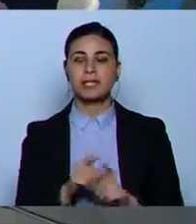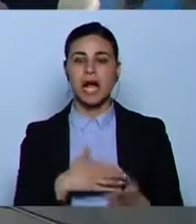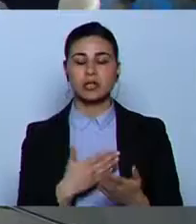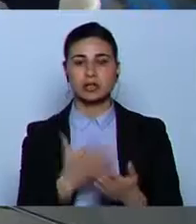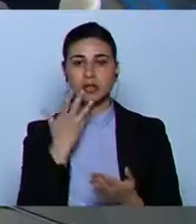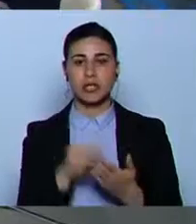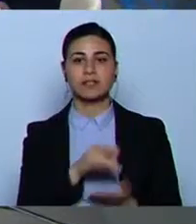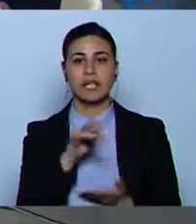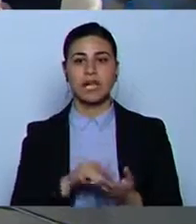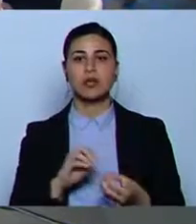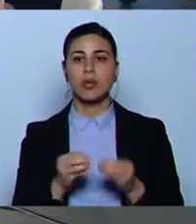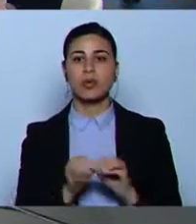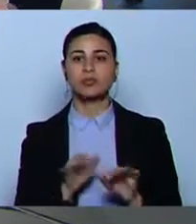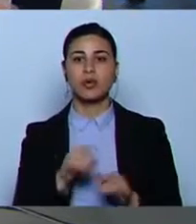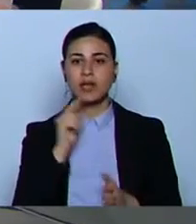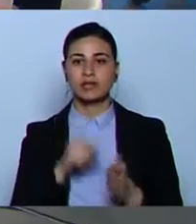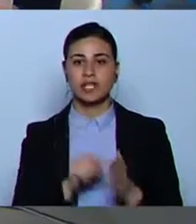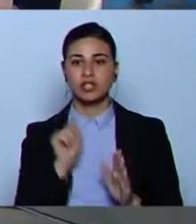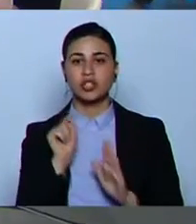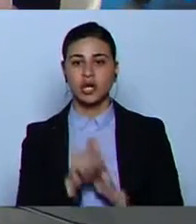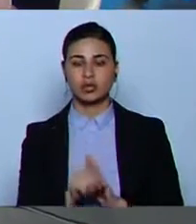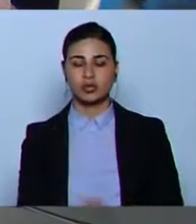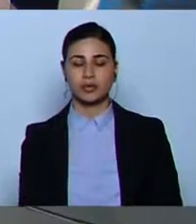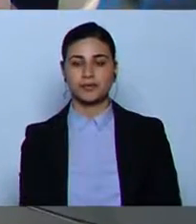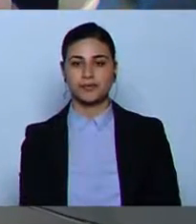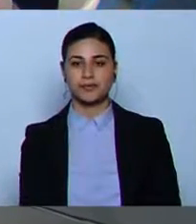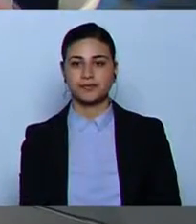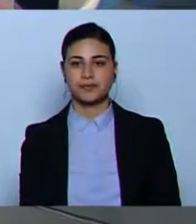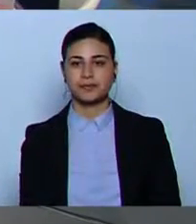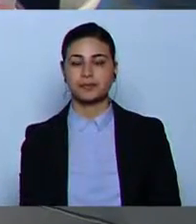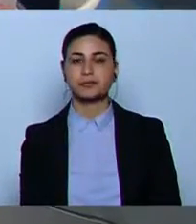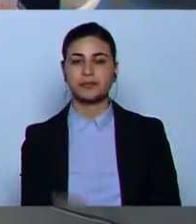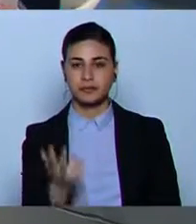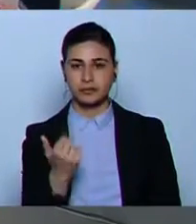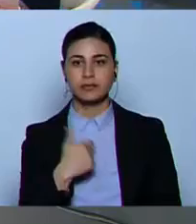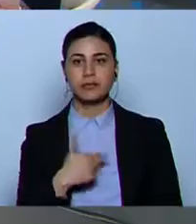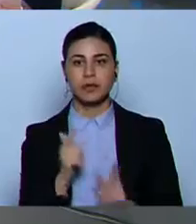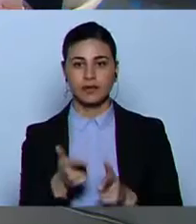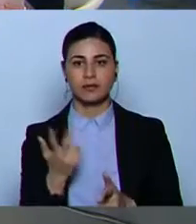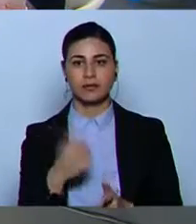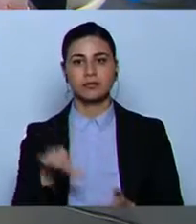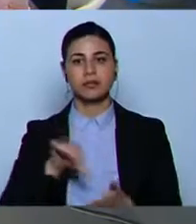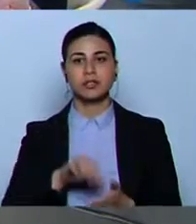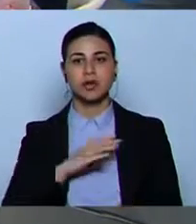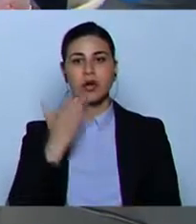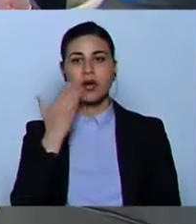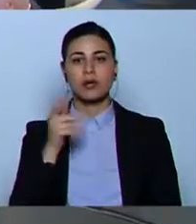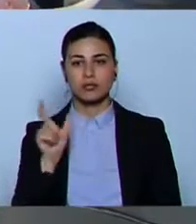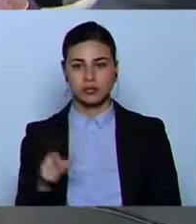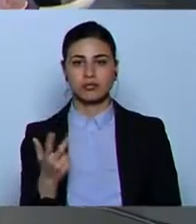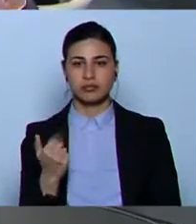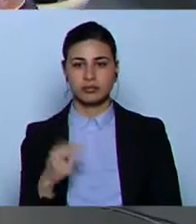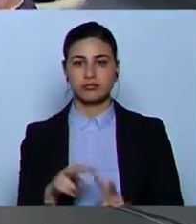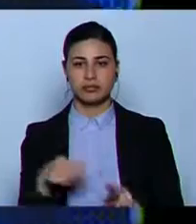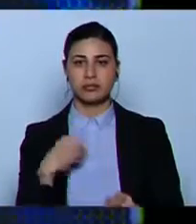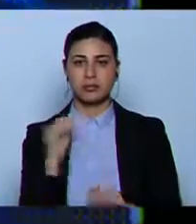ქალაქის რას პრობლემების მოგვარების საკითხში ჩართული რა თქმა უნდა აბსოლუტურად ვეთანხმები წინა გამოსვლას უფრო